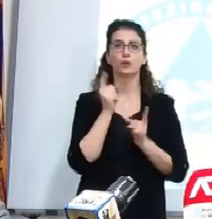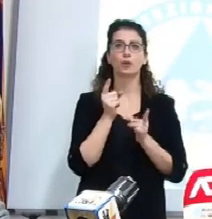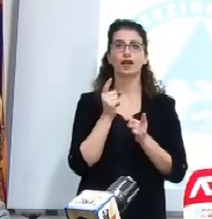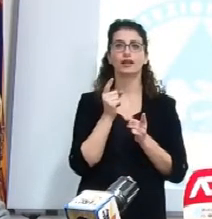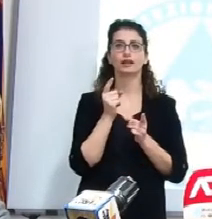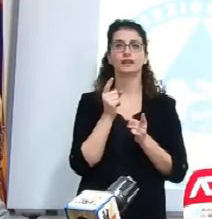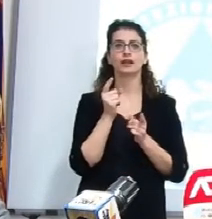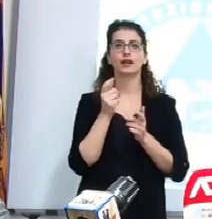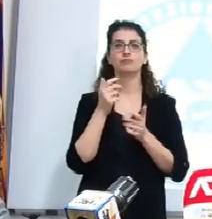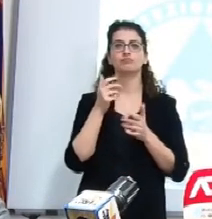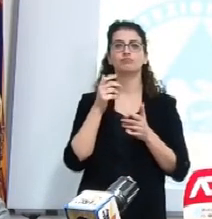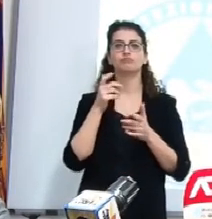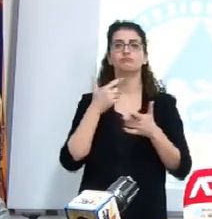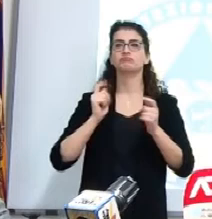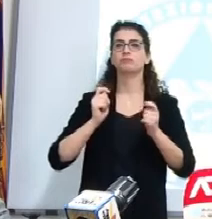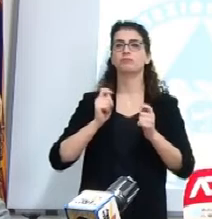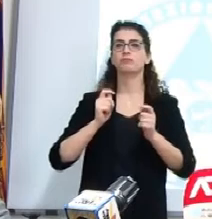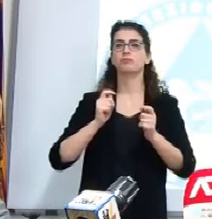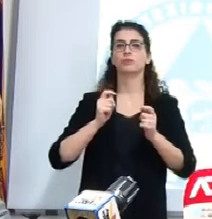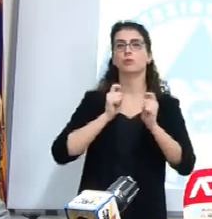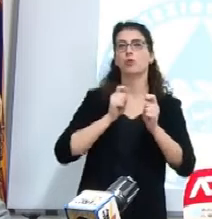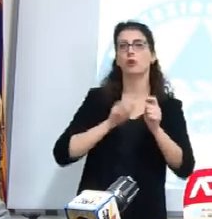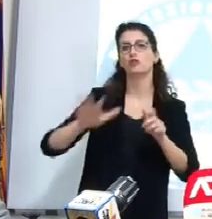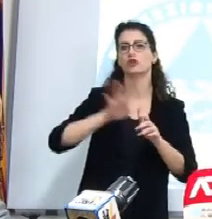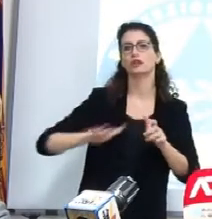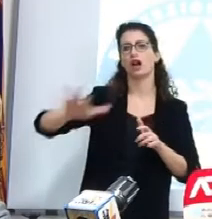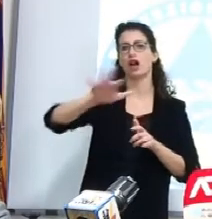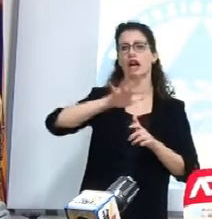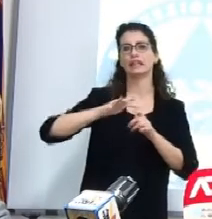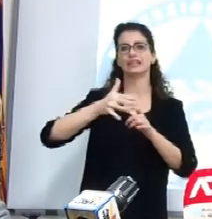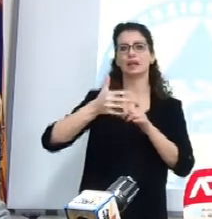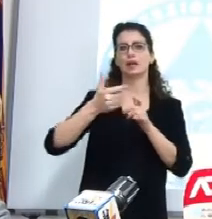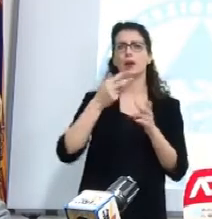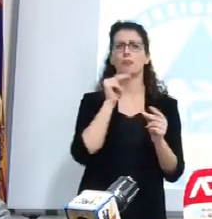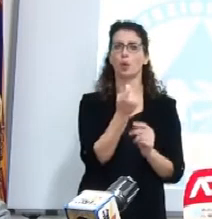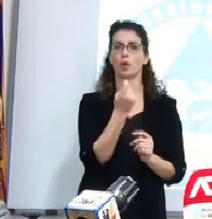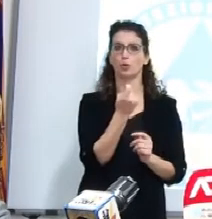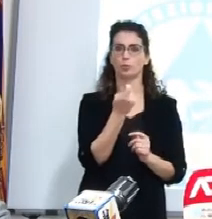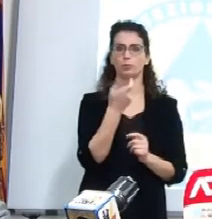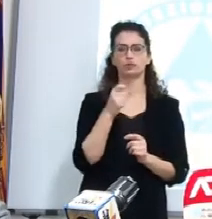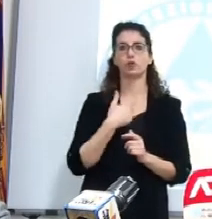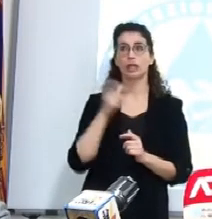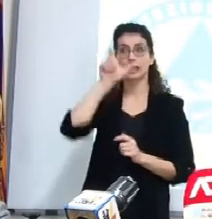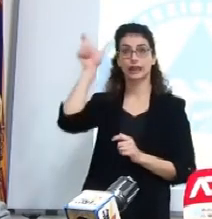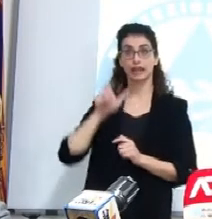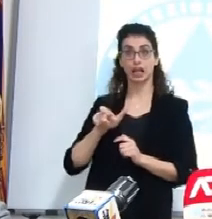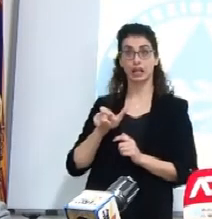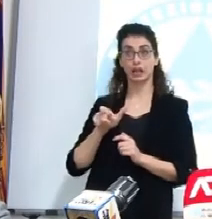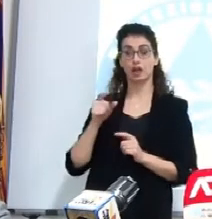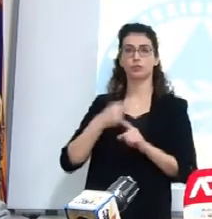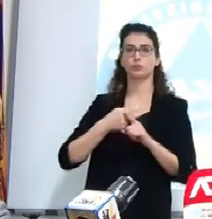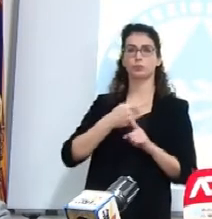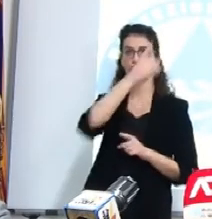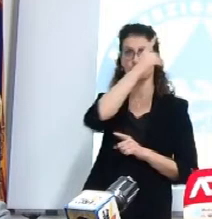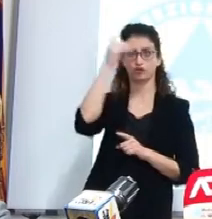commentato a livello dei media perché in realtà siamo l'unico paese con la germania che ha approvato in via